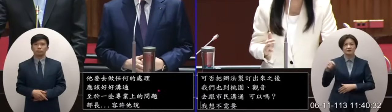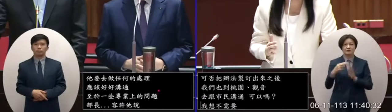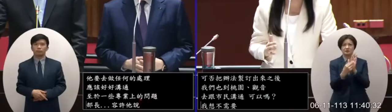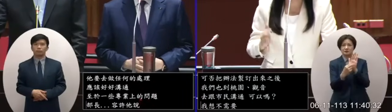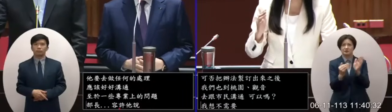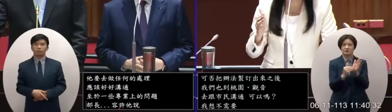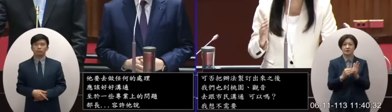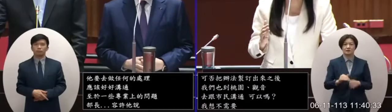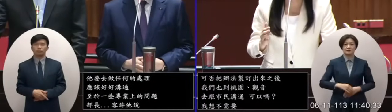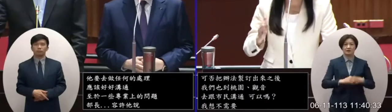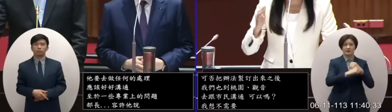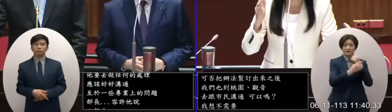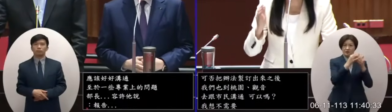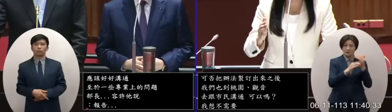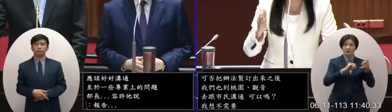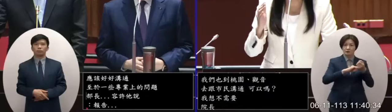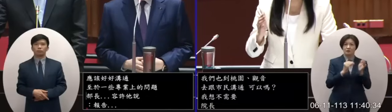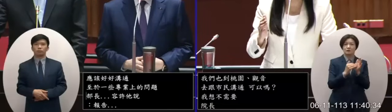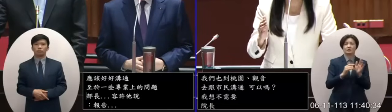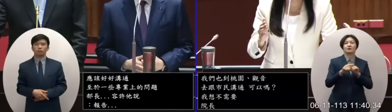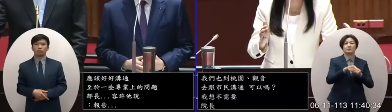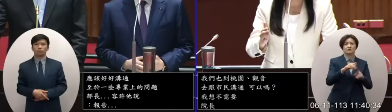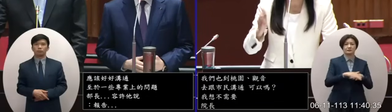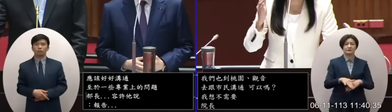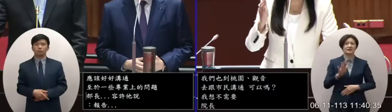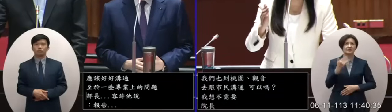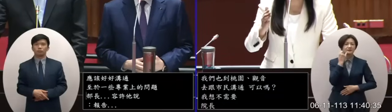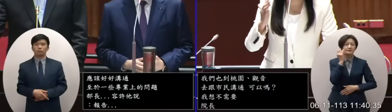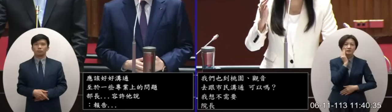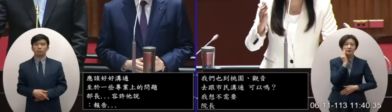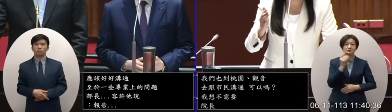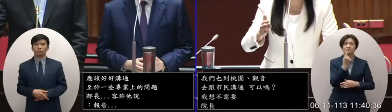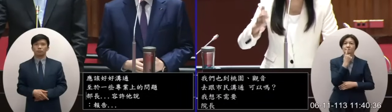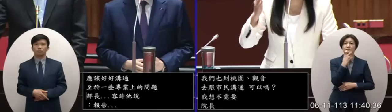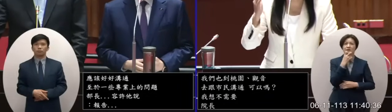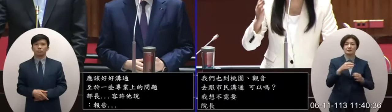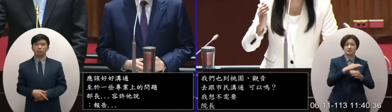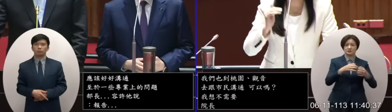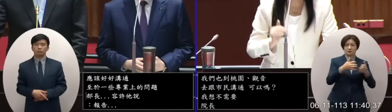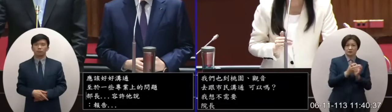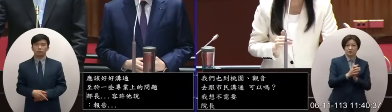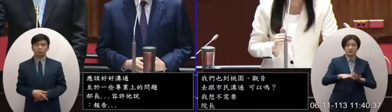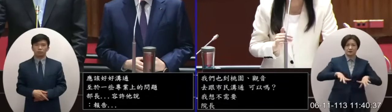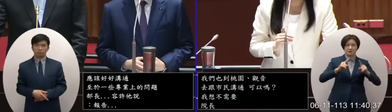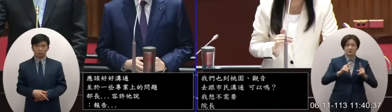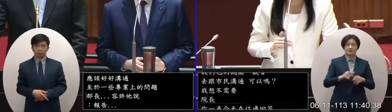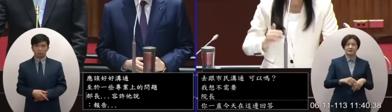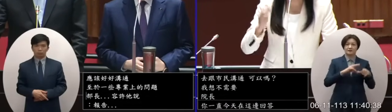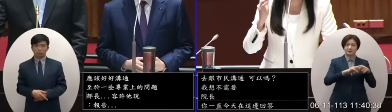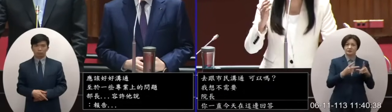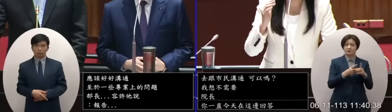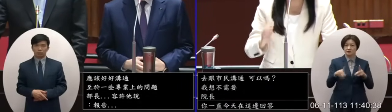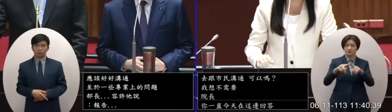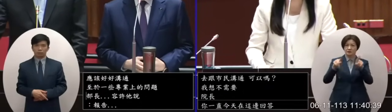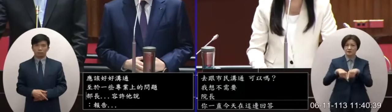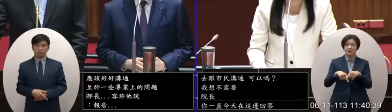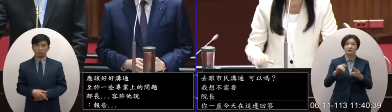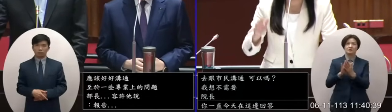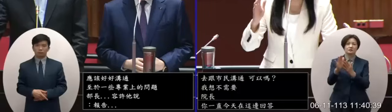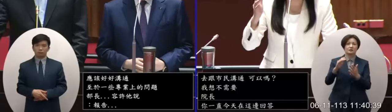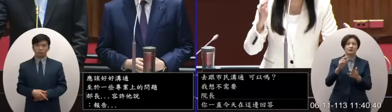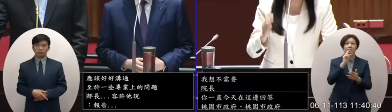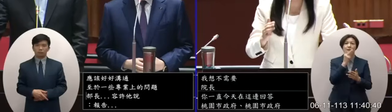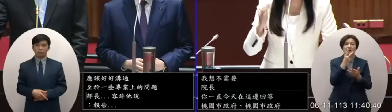续所有的把关他们都会做。但今天非常遗憾是，你中央啊经济部先发了这个推荐函，后又撤了推荐